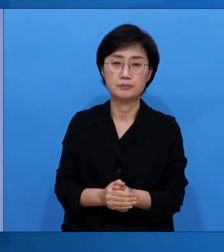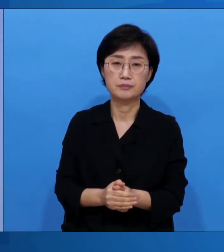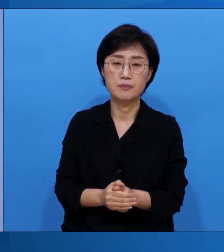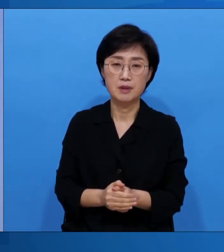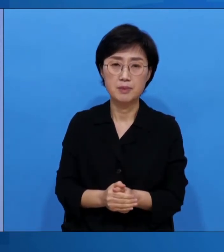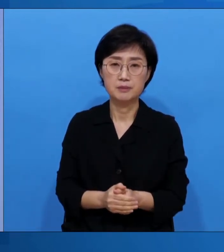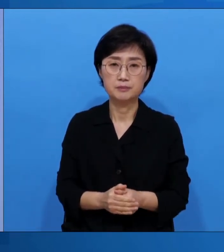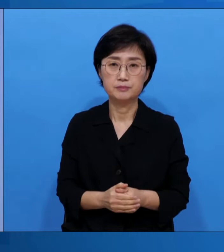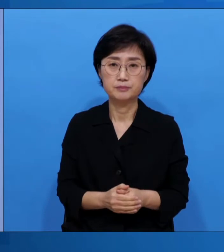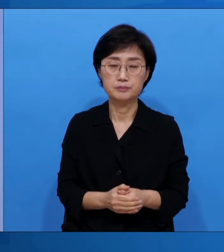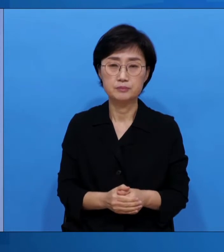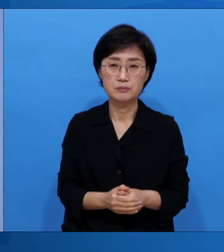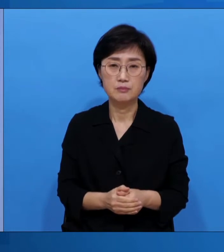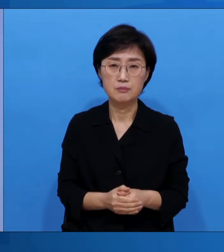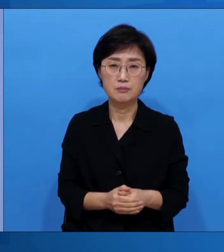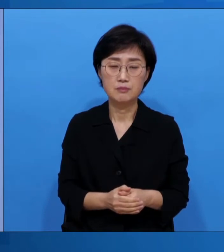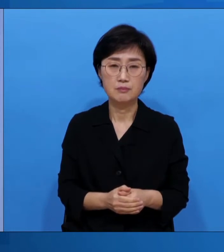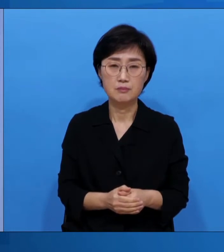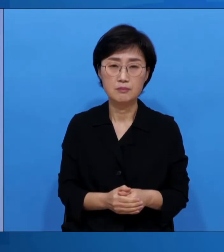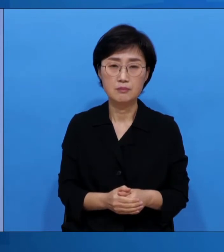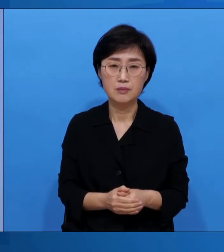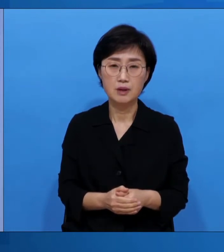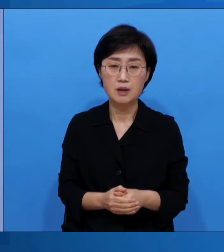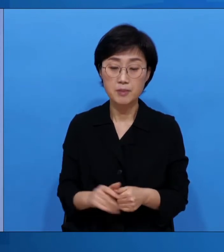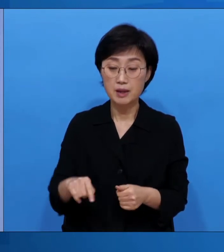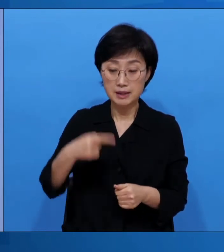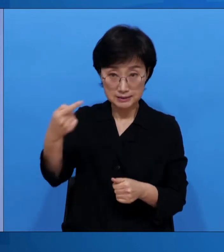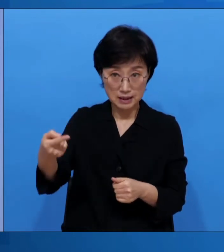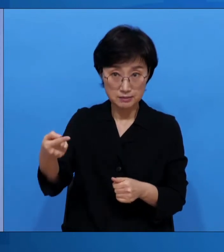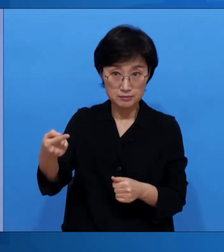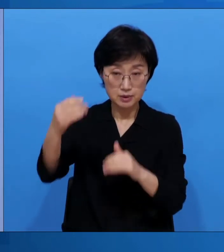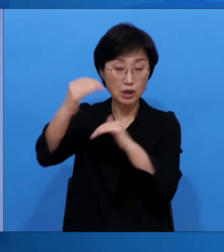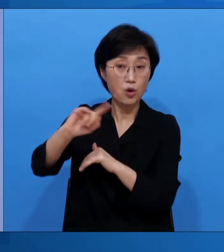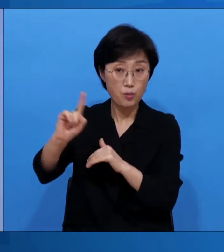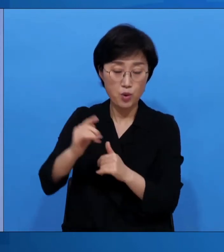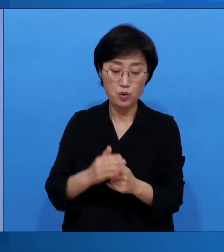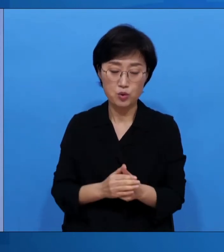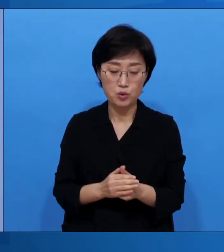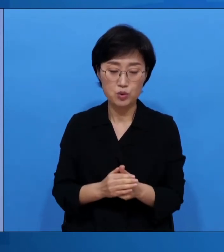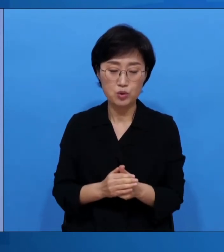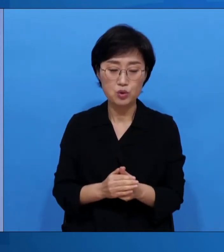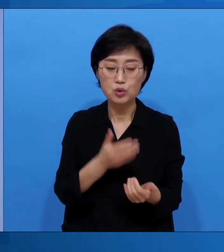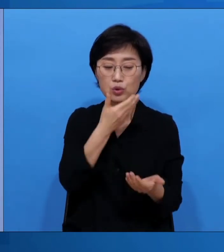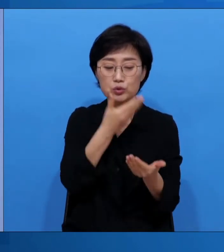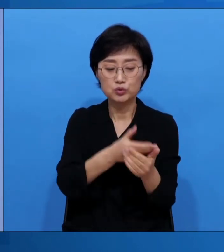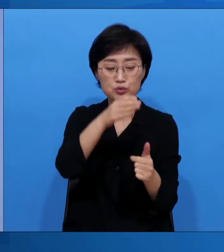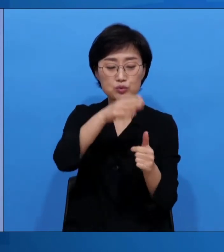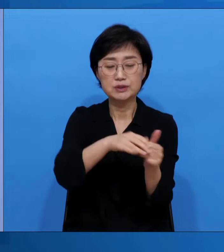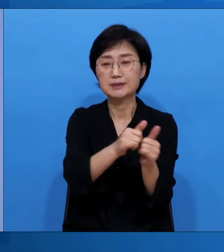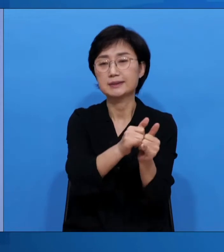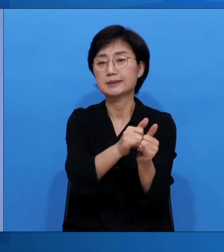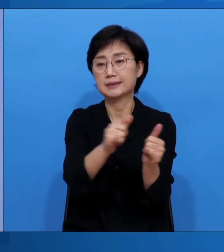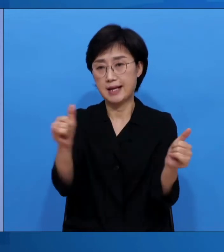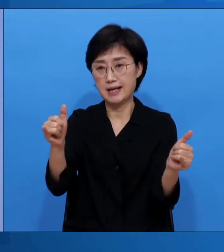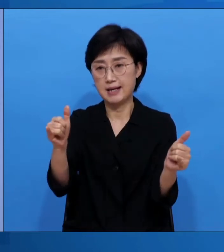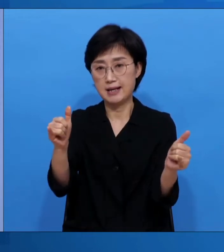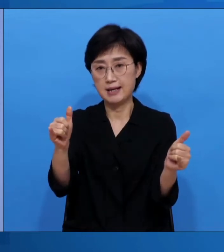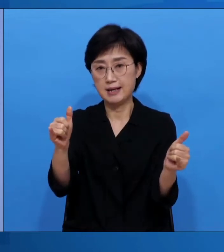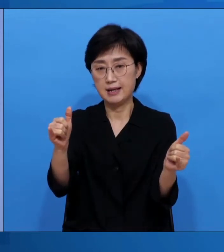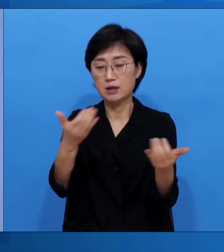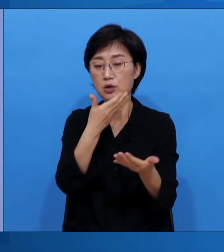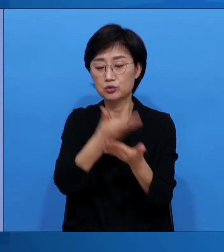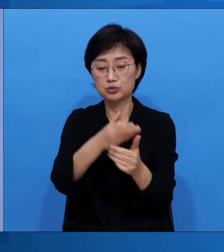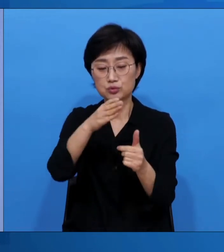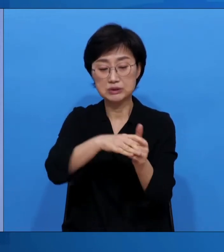10장 넘어가면요 중직자들에게 준 임직식이 나옵니다. And then in Luke chapter 9 and 10, we see the